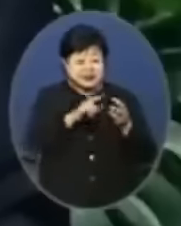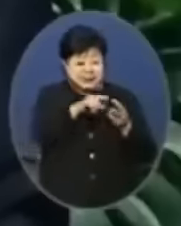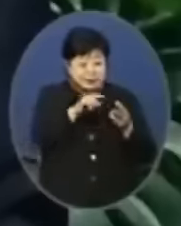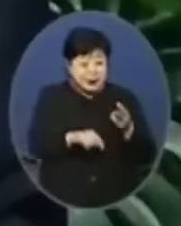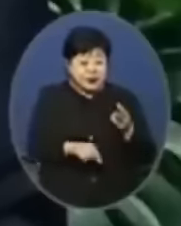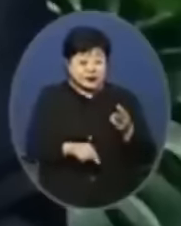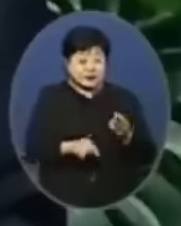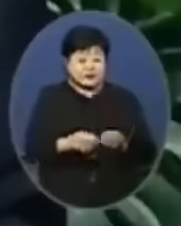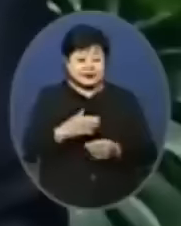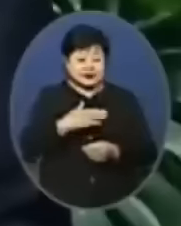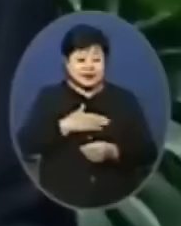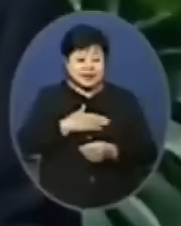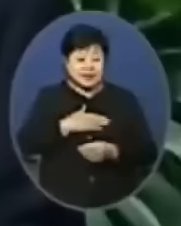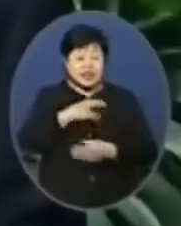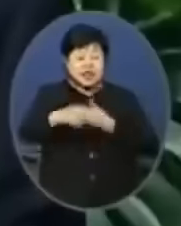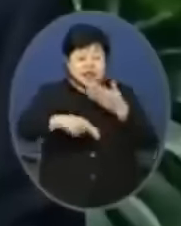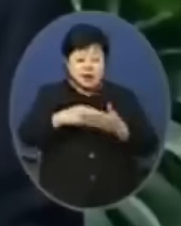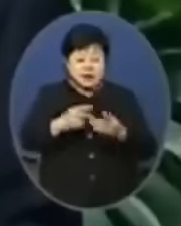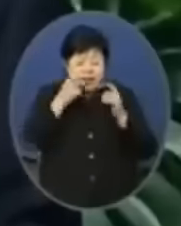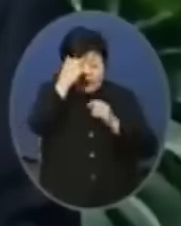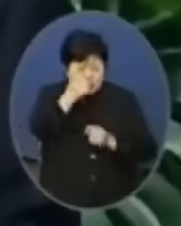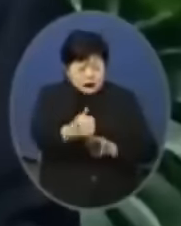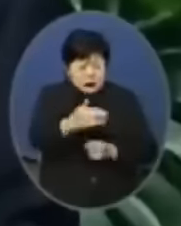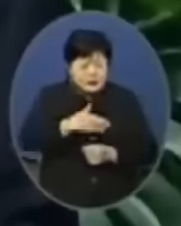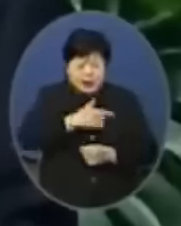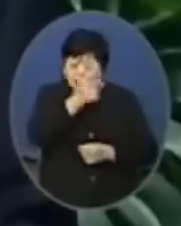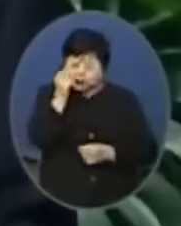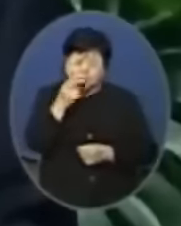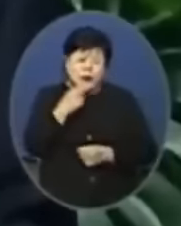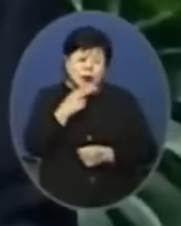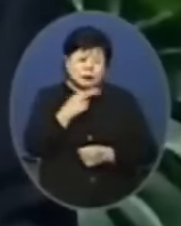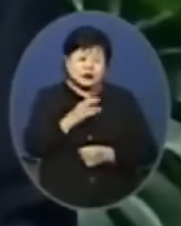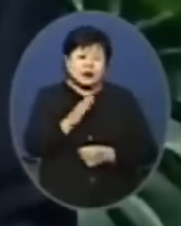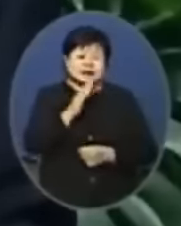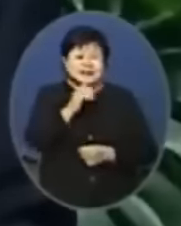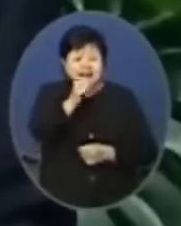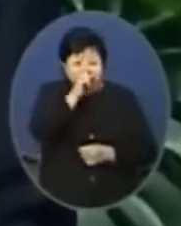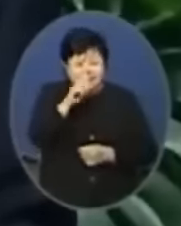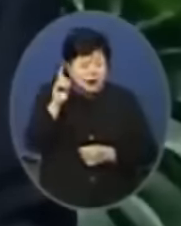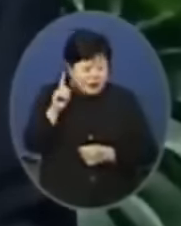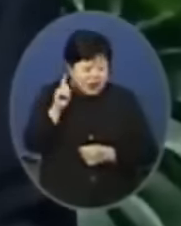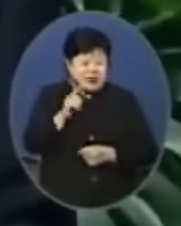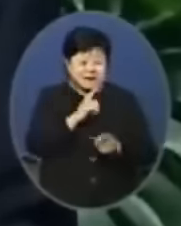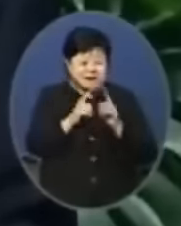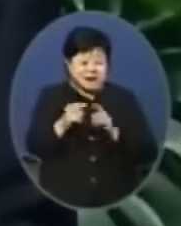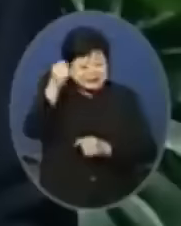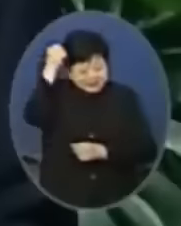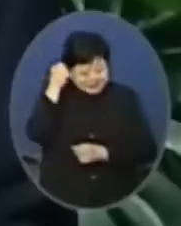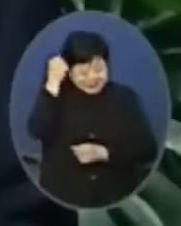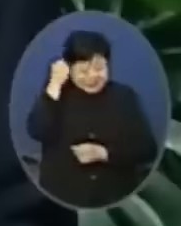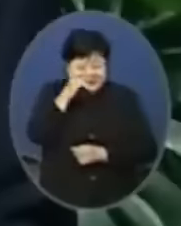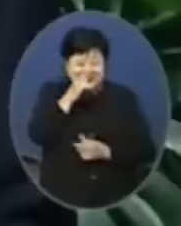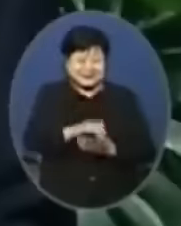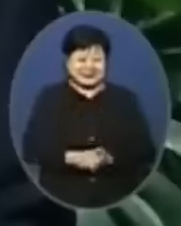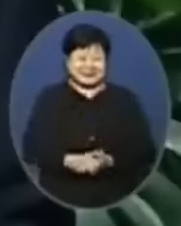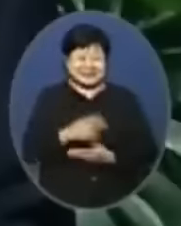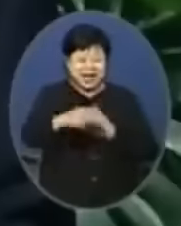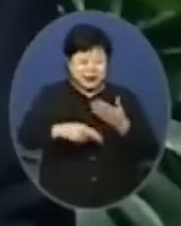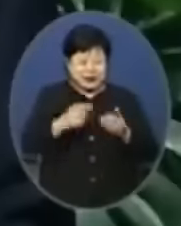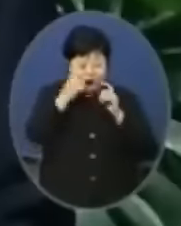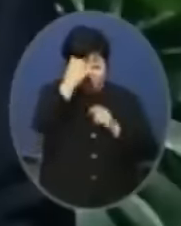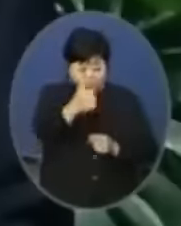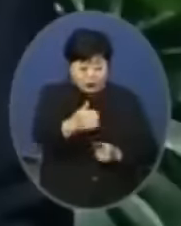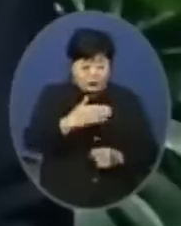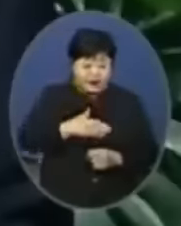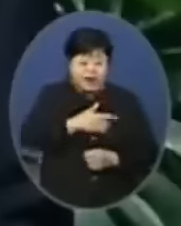목자시니 내게 부족함이 없으리로다. 그 말씀이 참 좋아서 매일 그 말씀을 한 번씩 기억하는 것입니다. 야훼는 나의